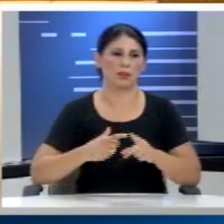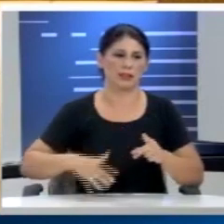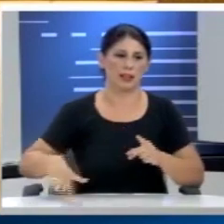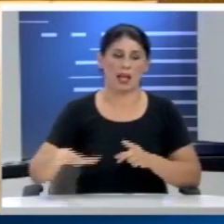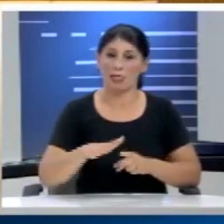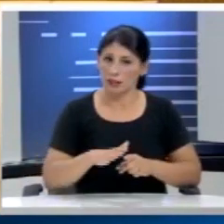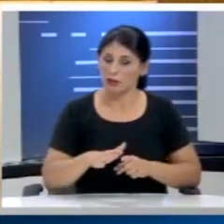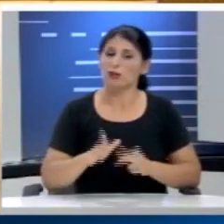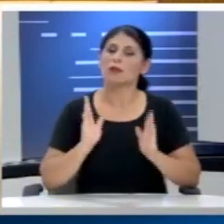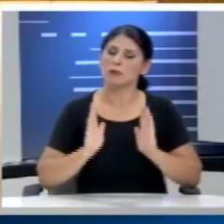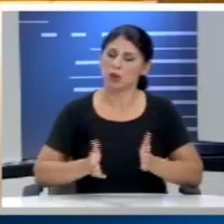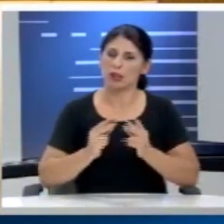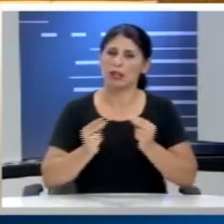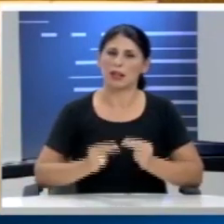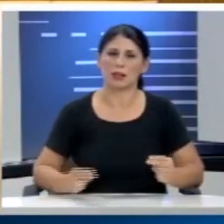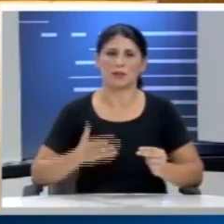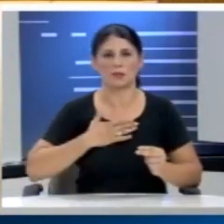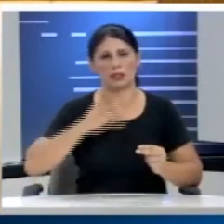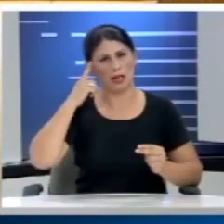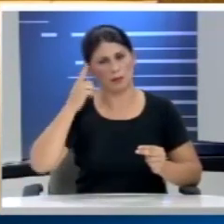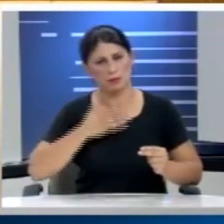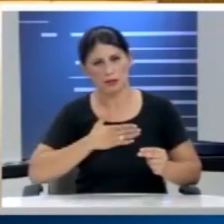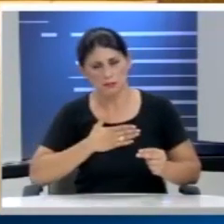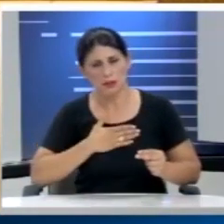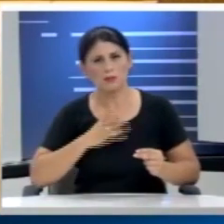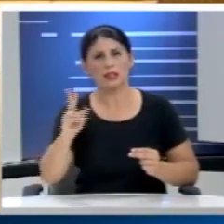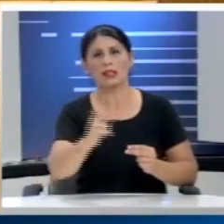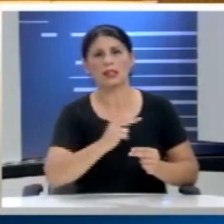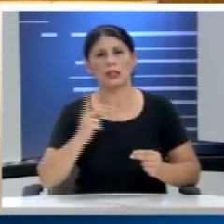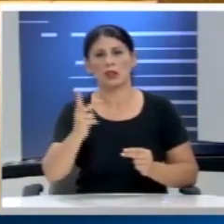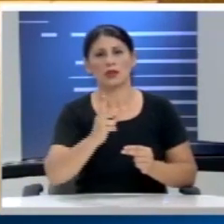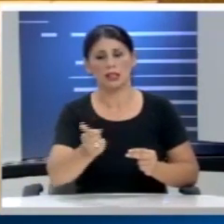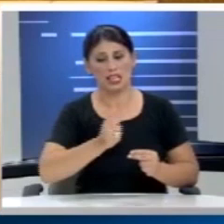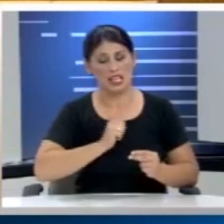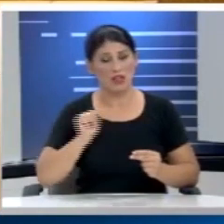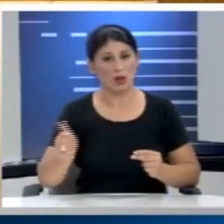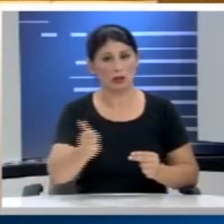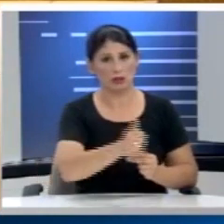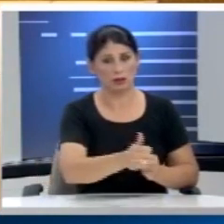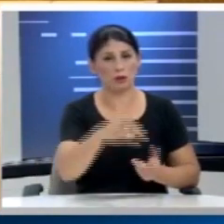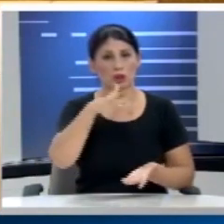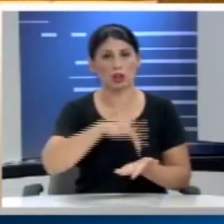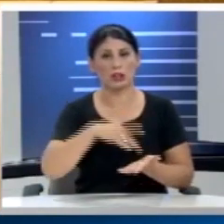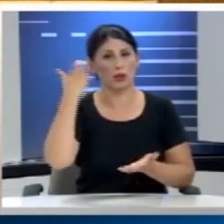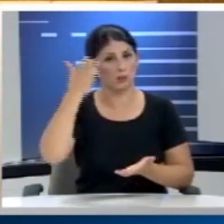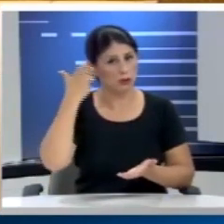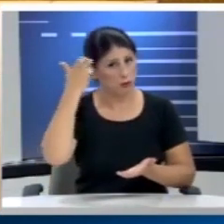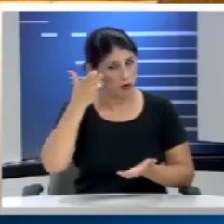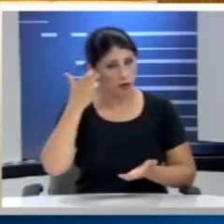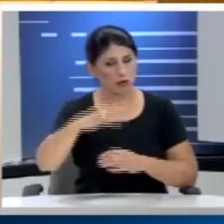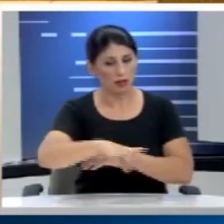χώρας και μπορεί να λυθεί, κατά την άποψή μας, με την κοινωνική ιδιοκτησία, με τον κεντρικό